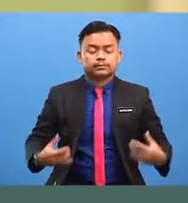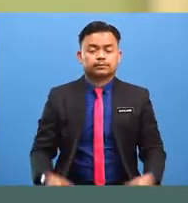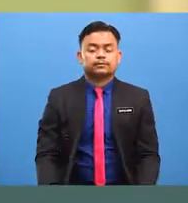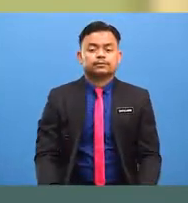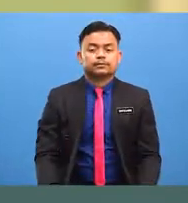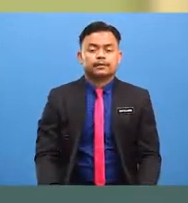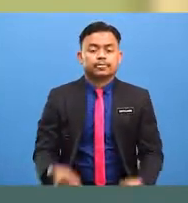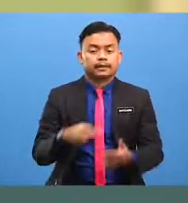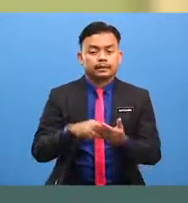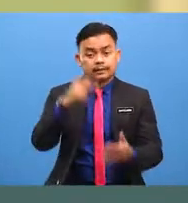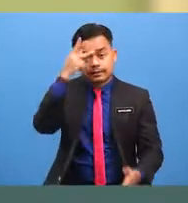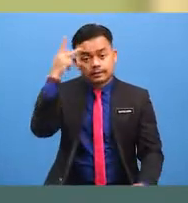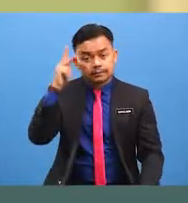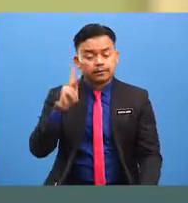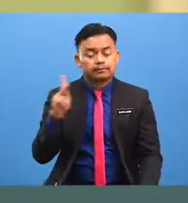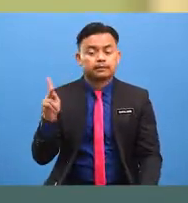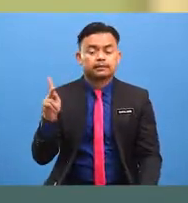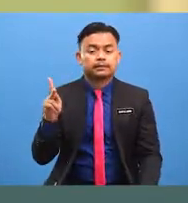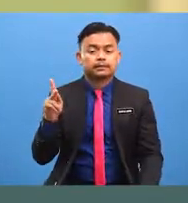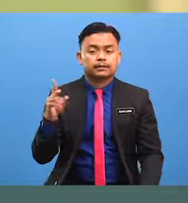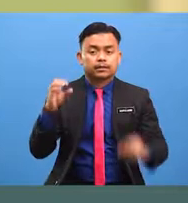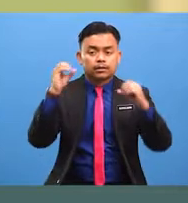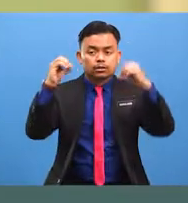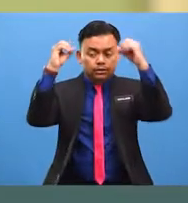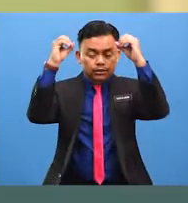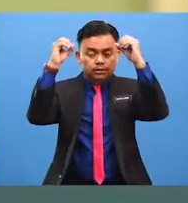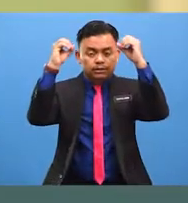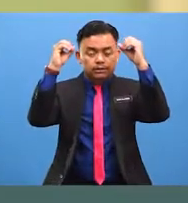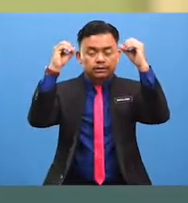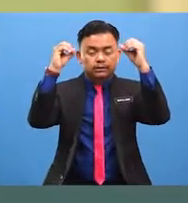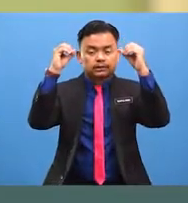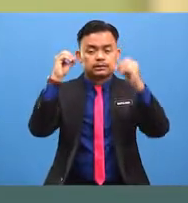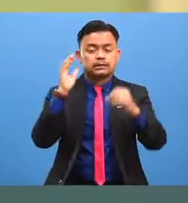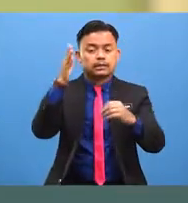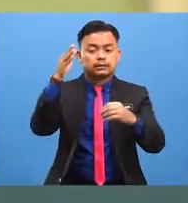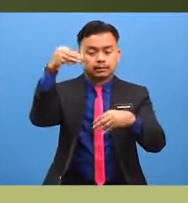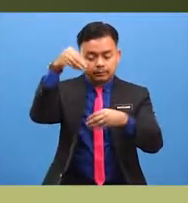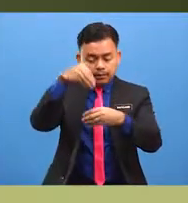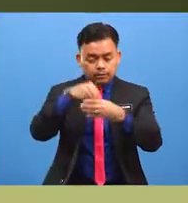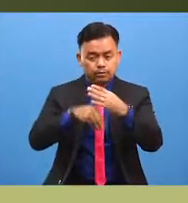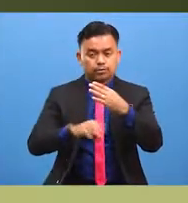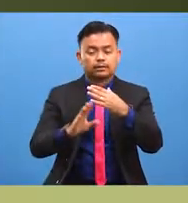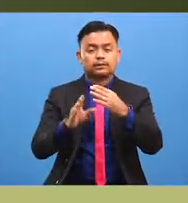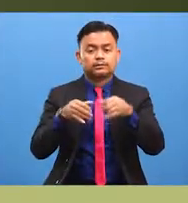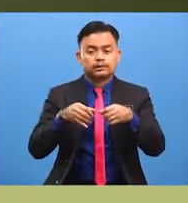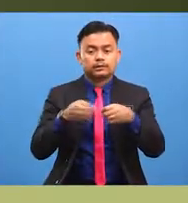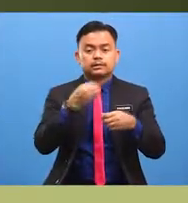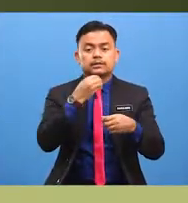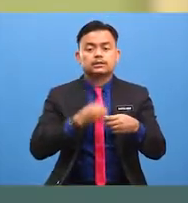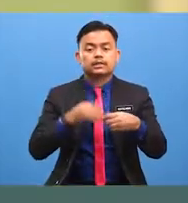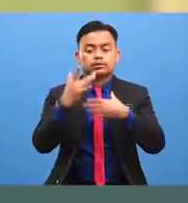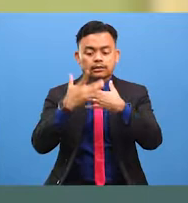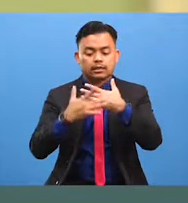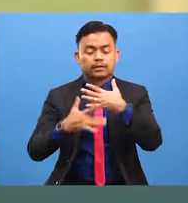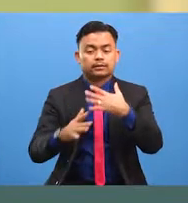Ini menyebabkan oksigen akan meresap masuk ke dalam salur darah. Dalam masa yang